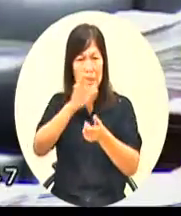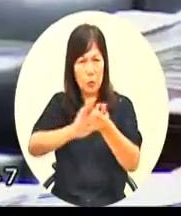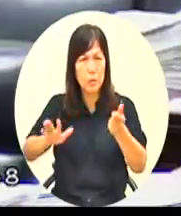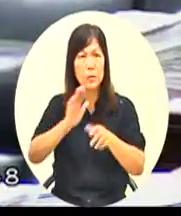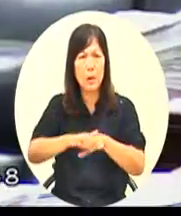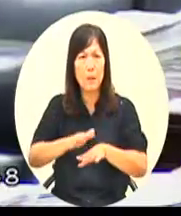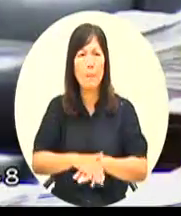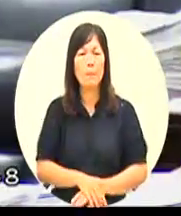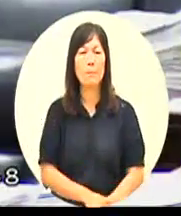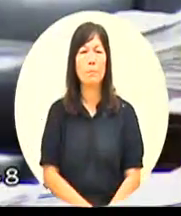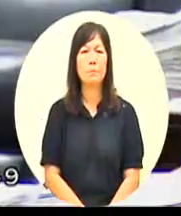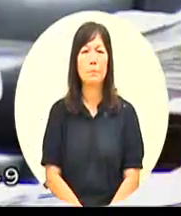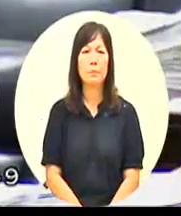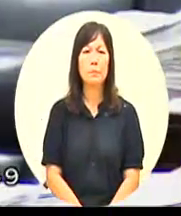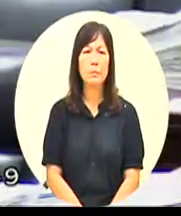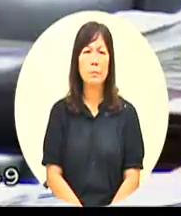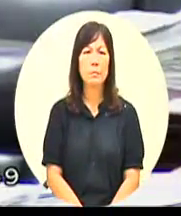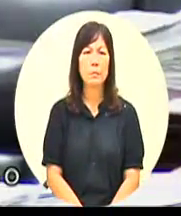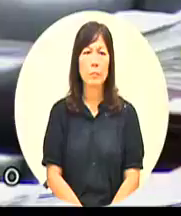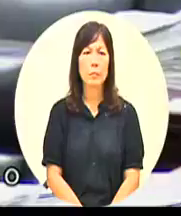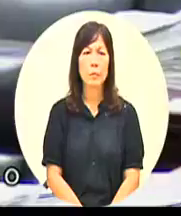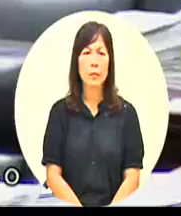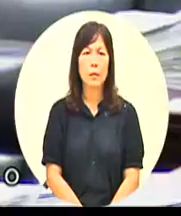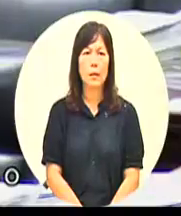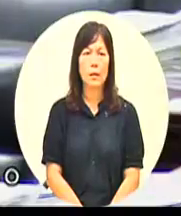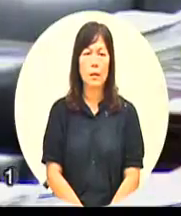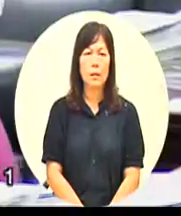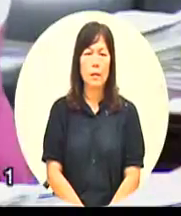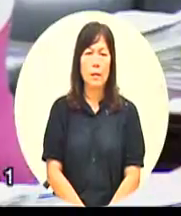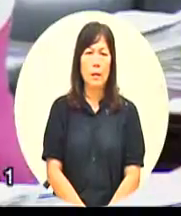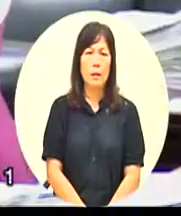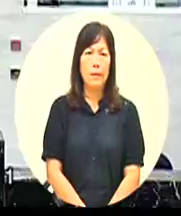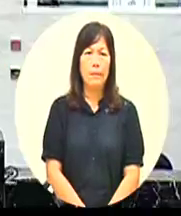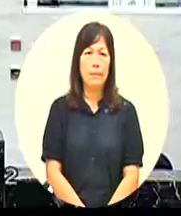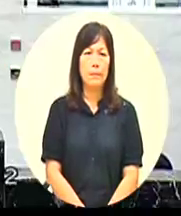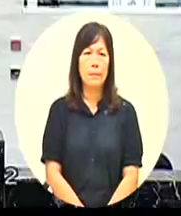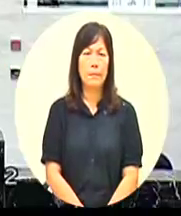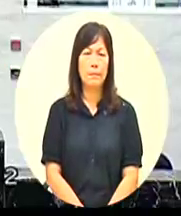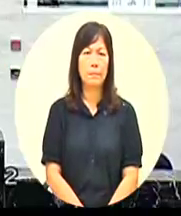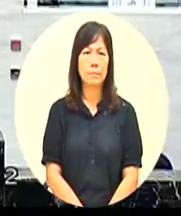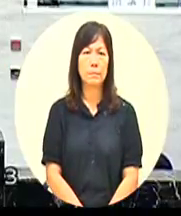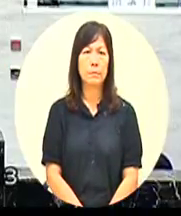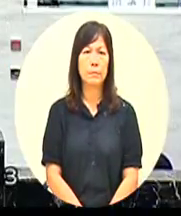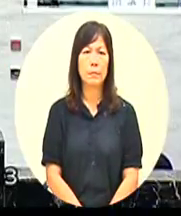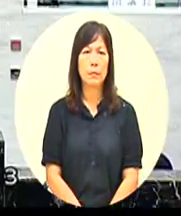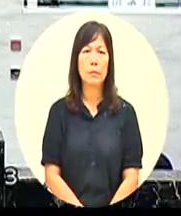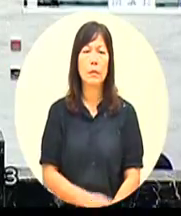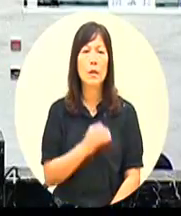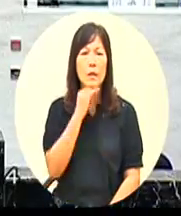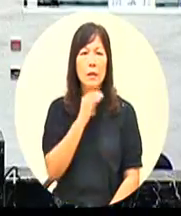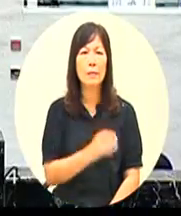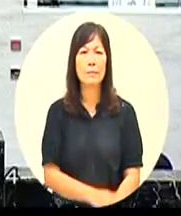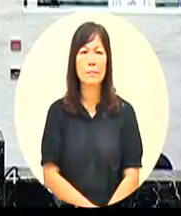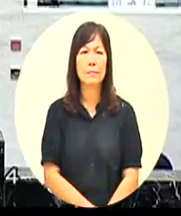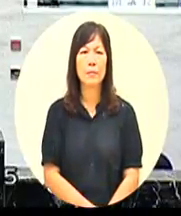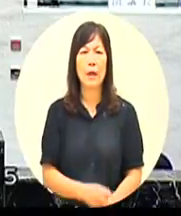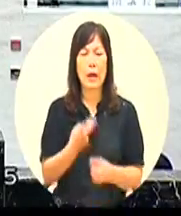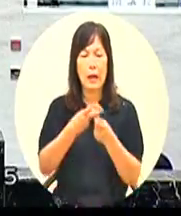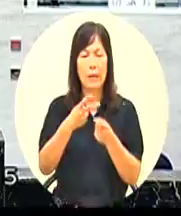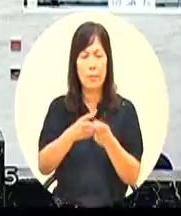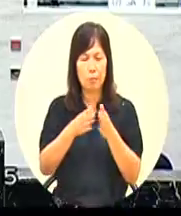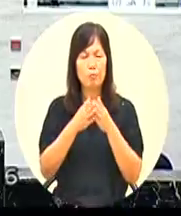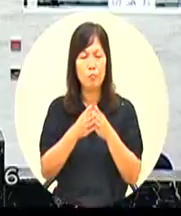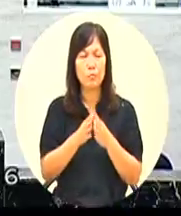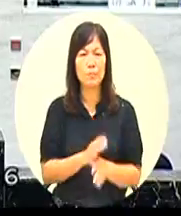是好， 好，谢谢。啊，等一下，对不起， 再给你两分钟。 好，